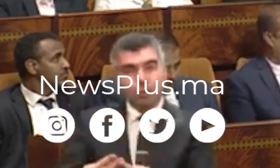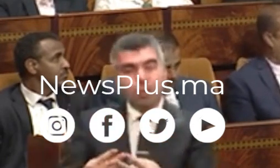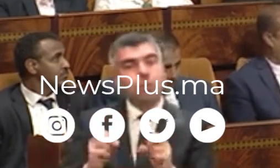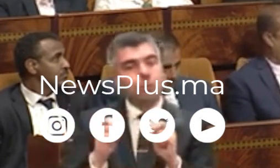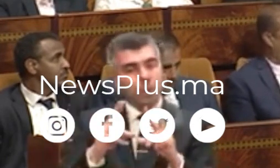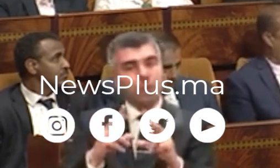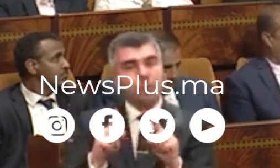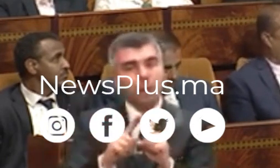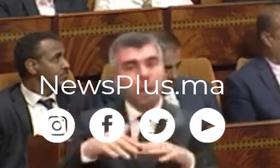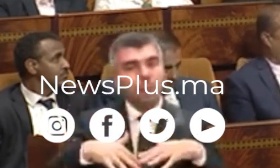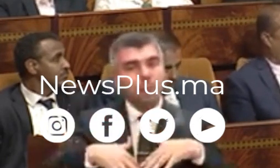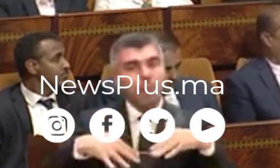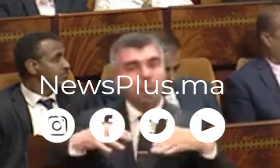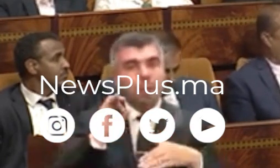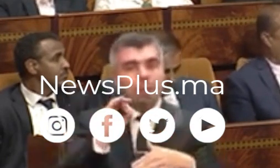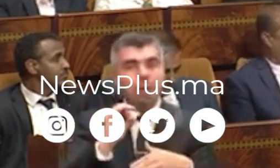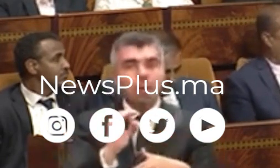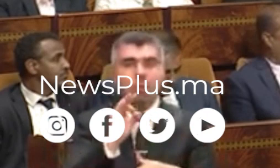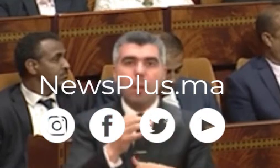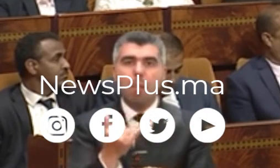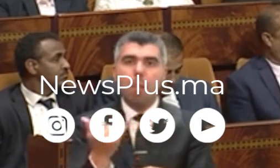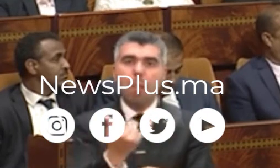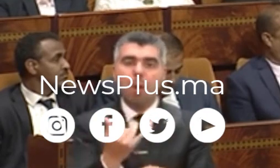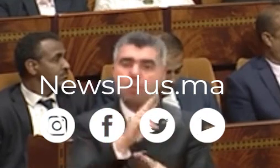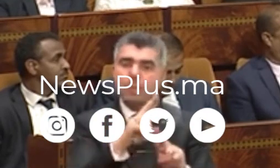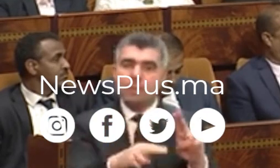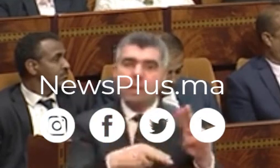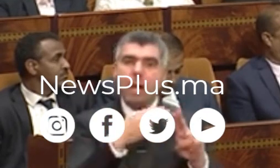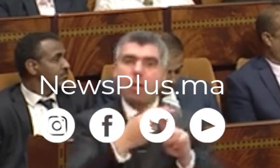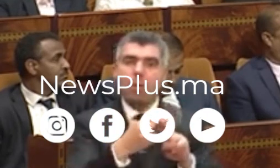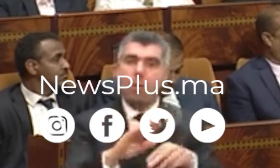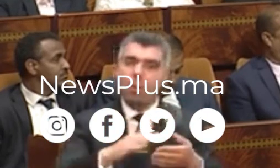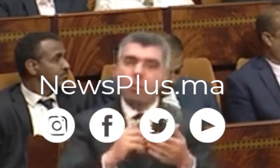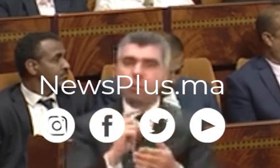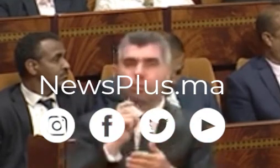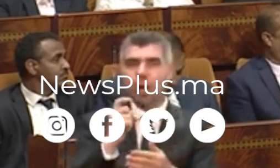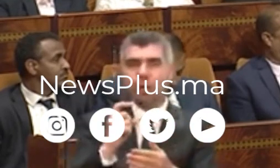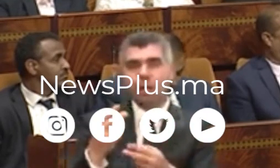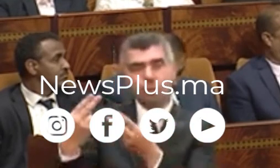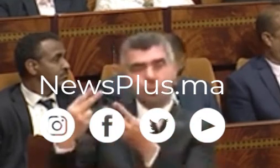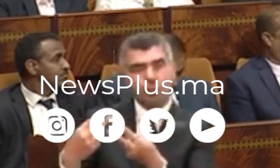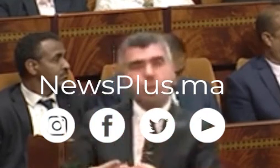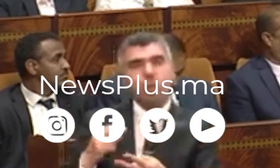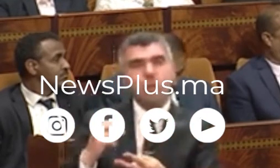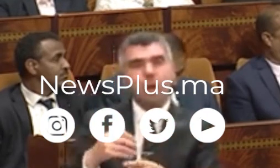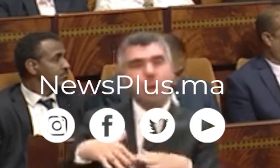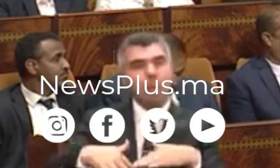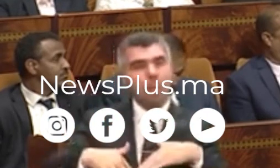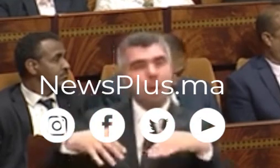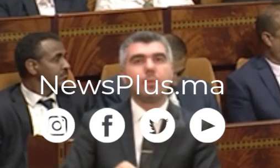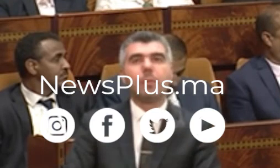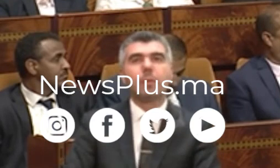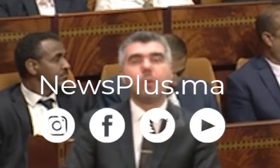المؤسسات ويكون رجل مؤسساتي ويجيب عند بداية كل شهر داخل هذه المؤسسة المباركة